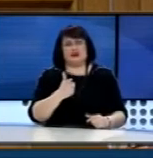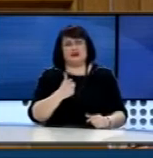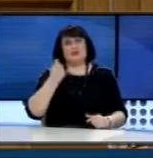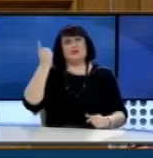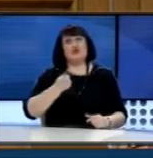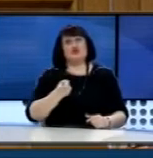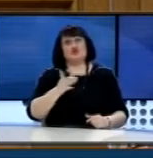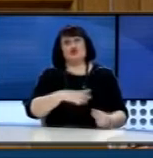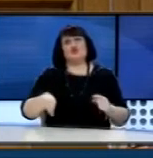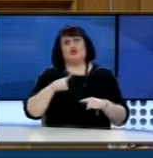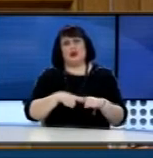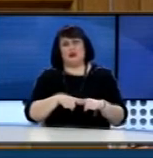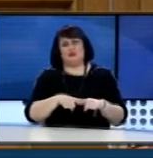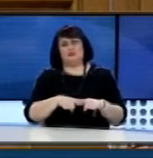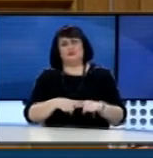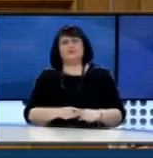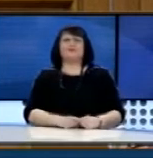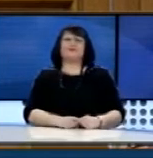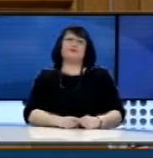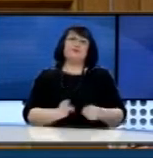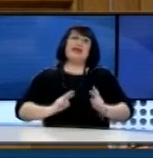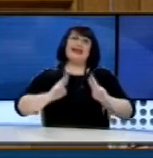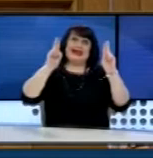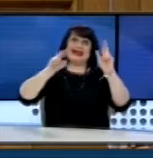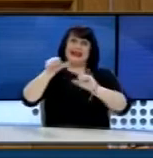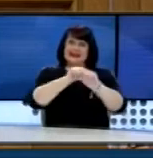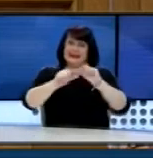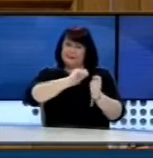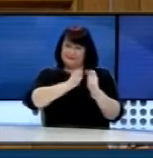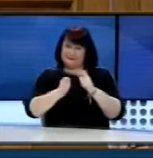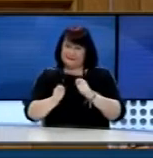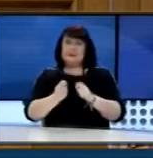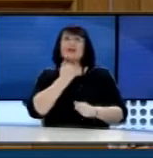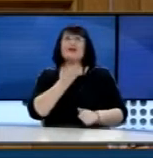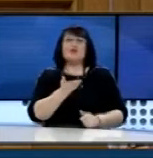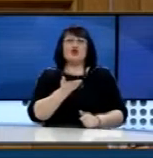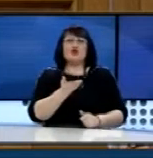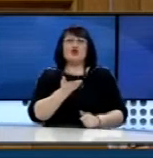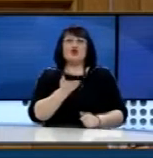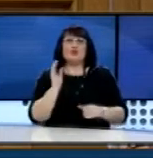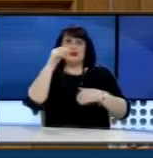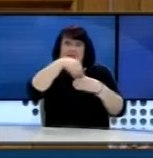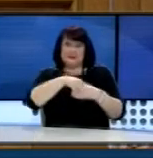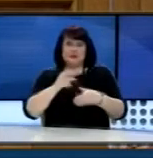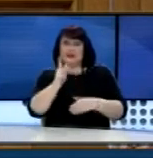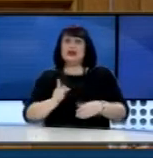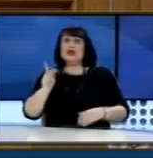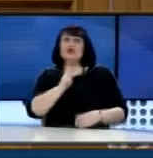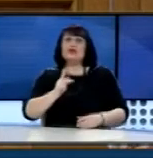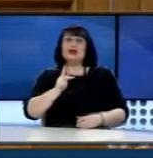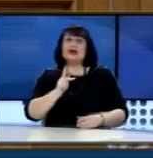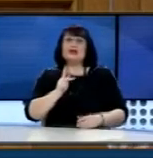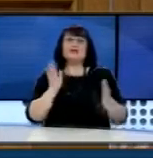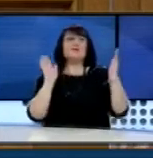του ελληνικού λαού. Και η ενεργειακή μετάβαση δεν είναι δυνατή χωρίς τη συμμετοχή της κοινωνίας